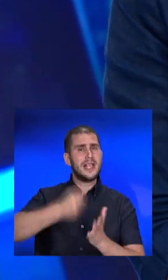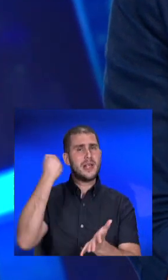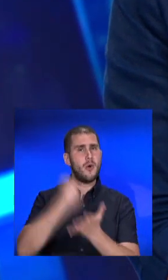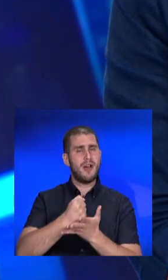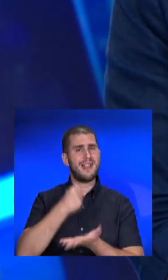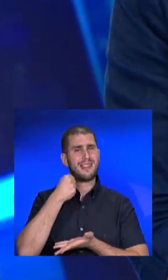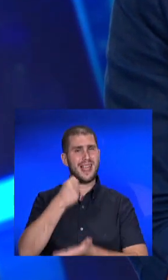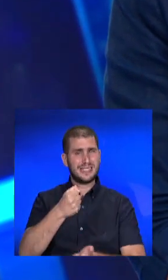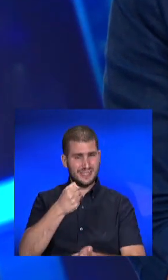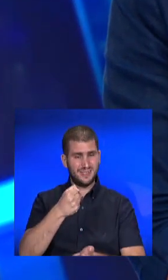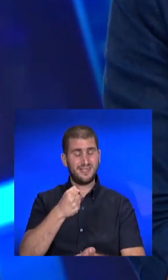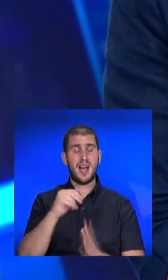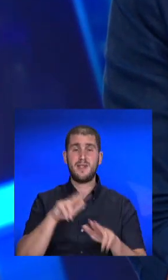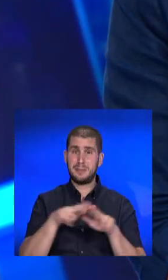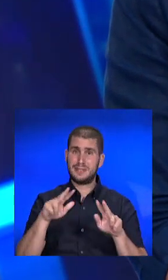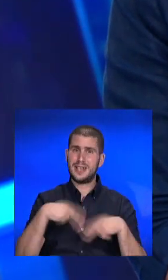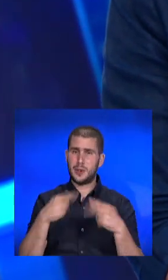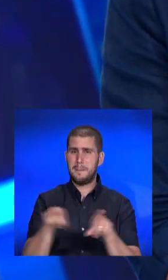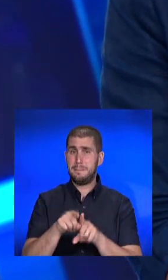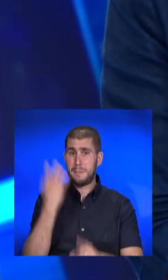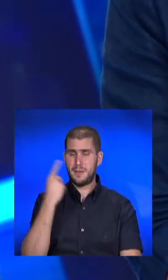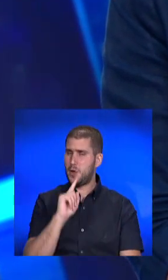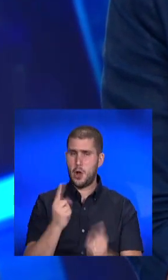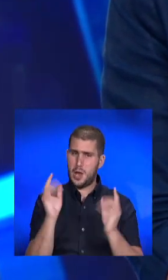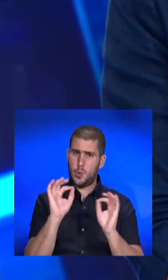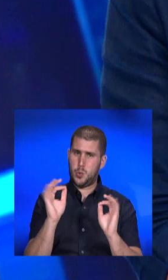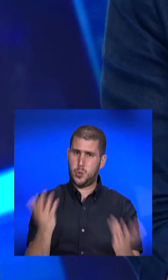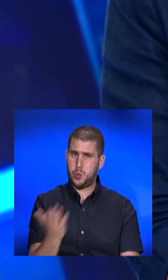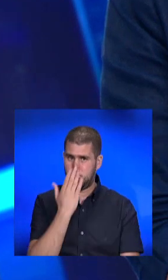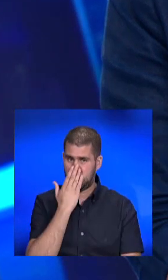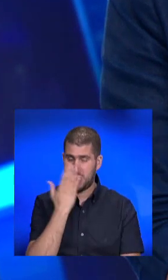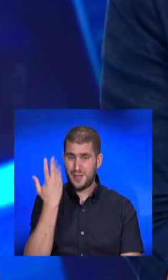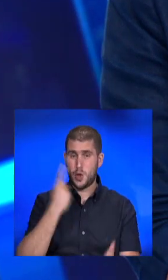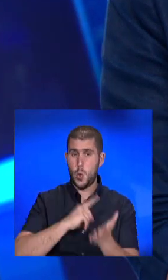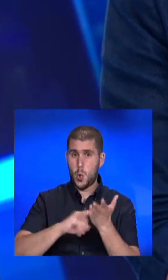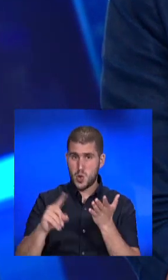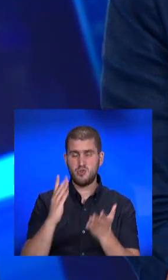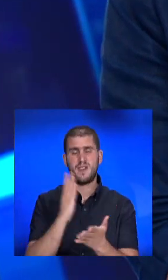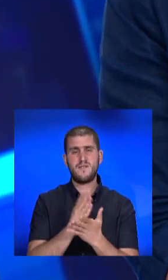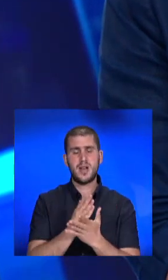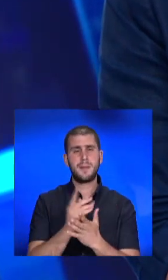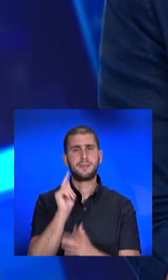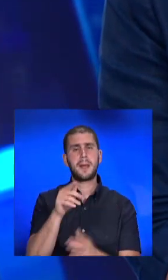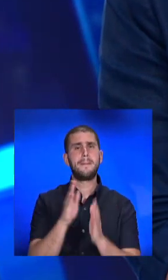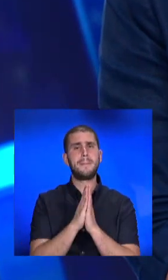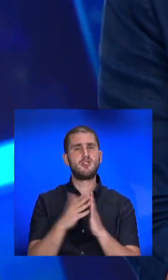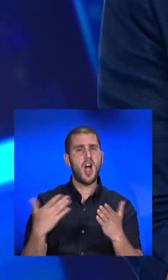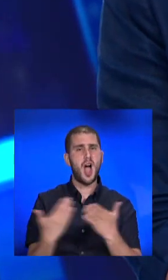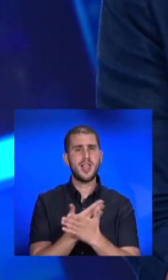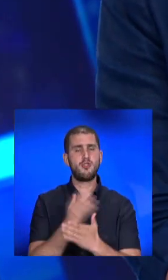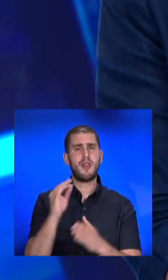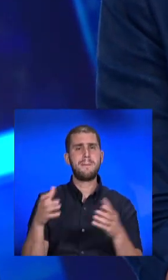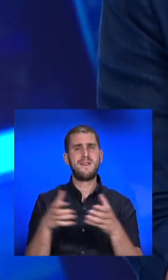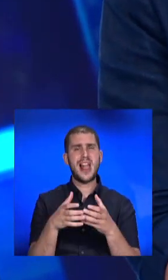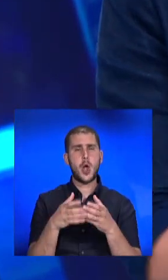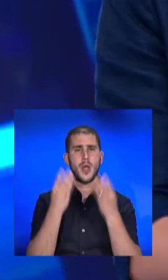מדינה, והמצב יחזור לקדמותו. אבל זה לא קרה. לפני כחודש הגיעה בקשה חדשה מצד המפלגות